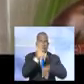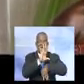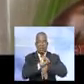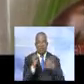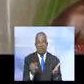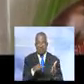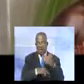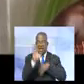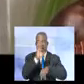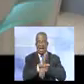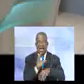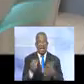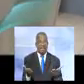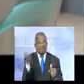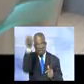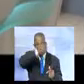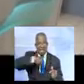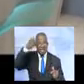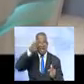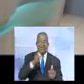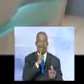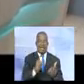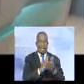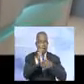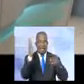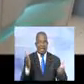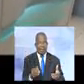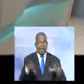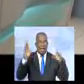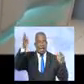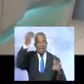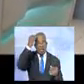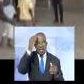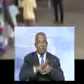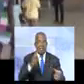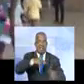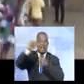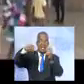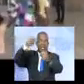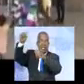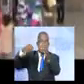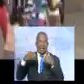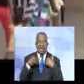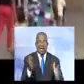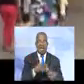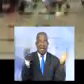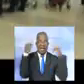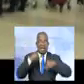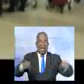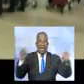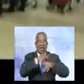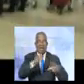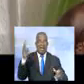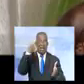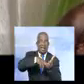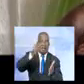mieux classés déjà. Gaoussou Touré a également annoncé la réalisation de plusieurs projets en